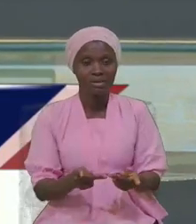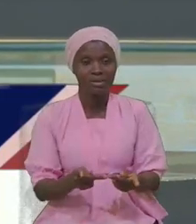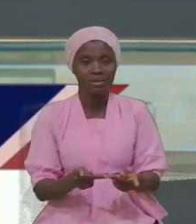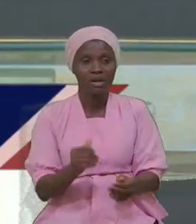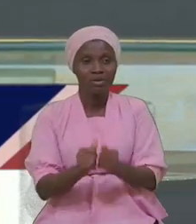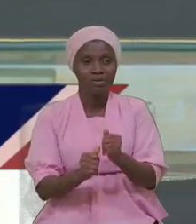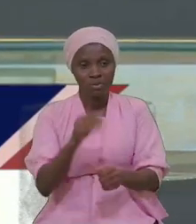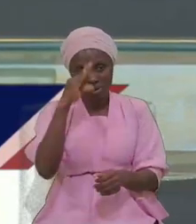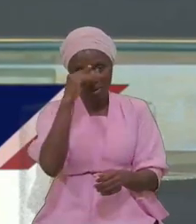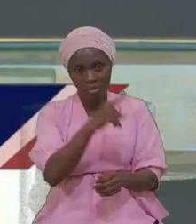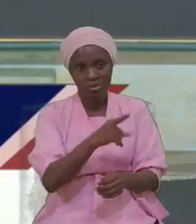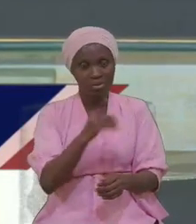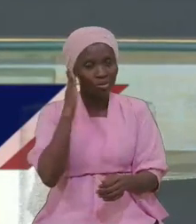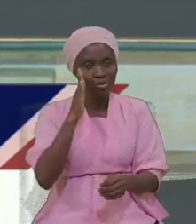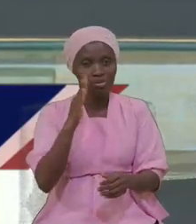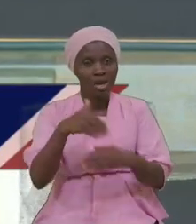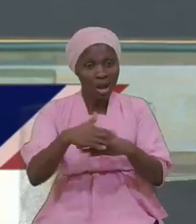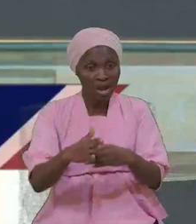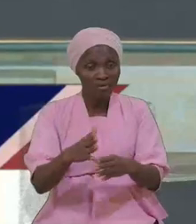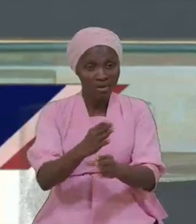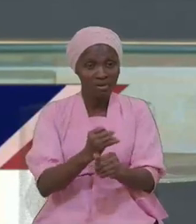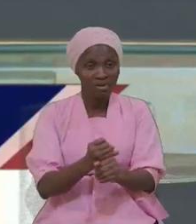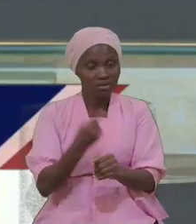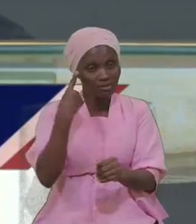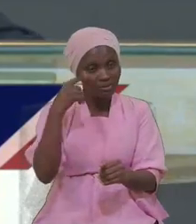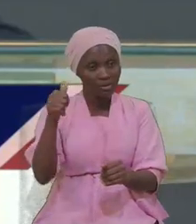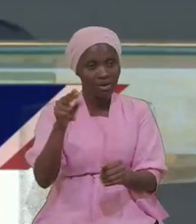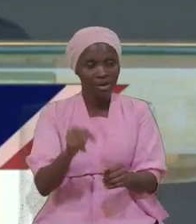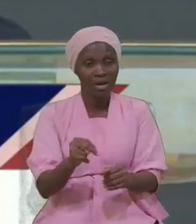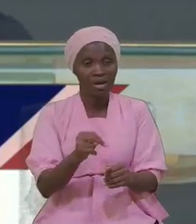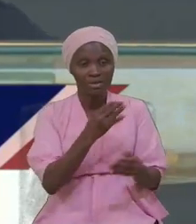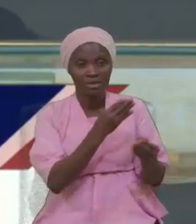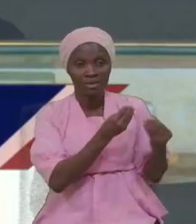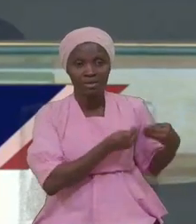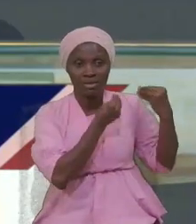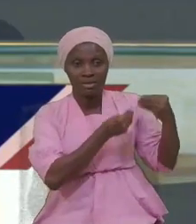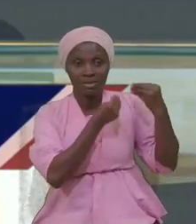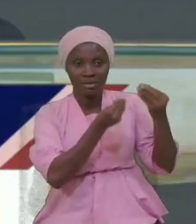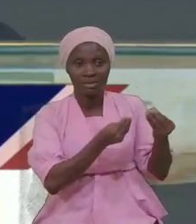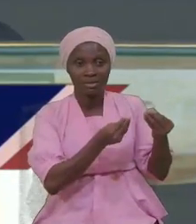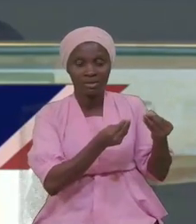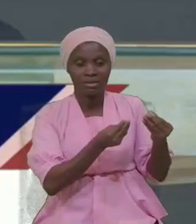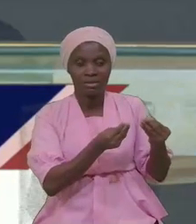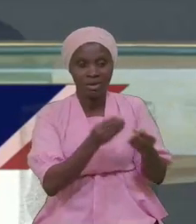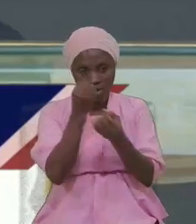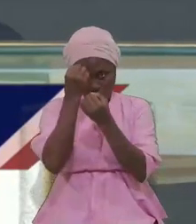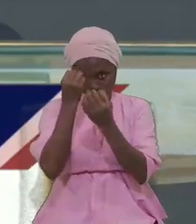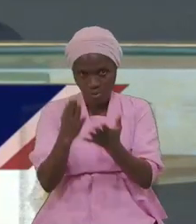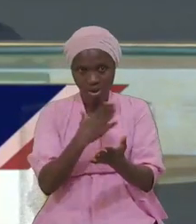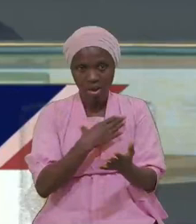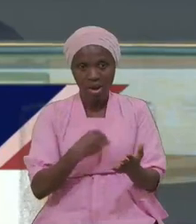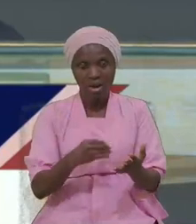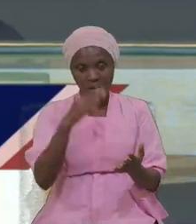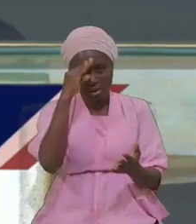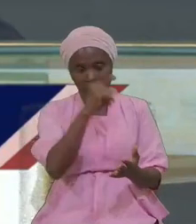devait recevoir en héritage, et qu'il partit sans savoir où